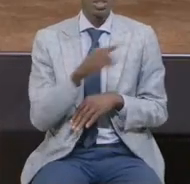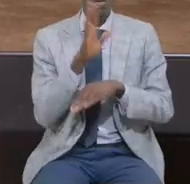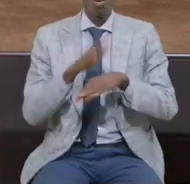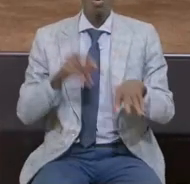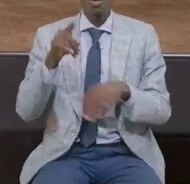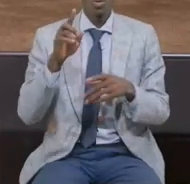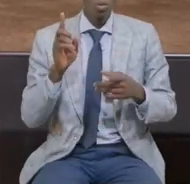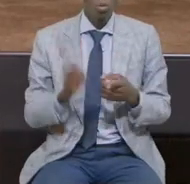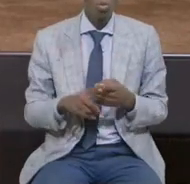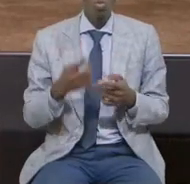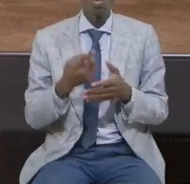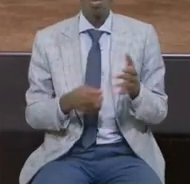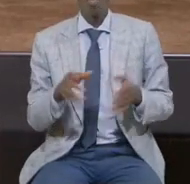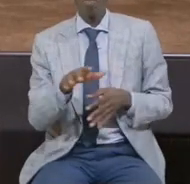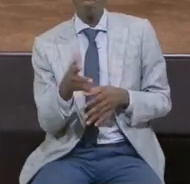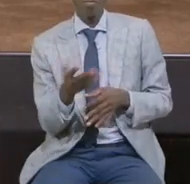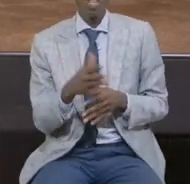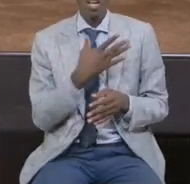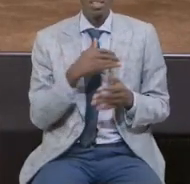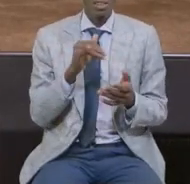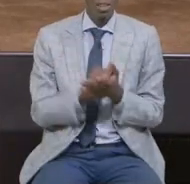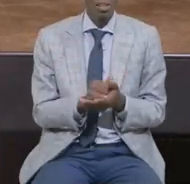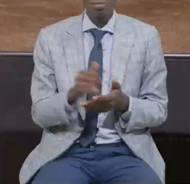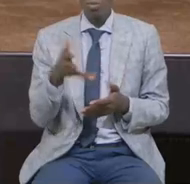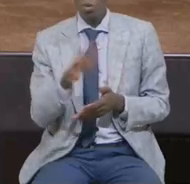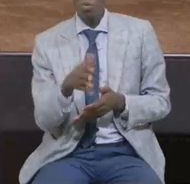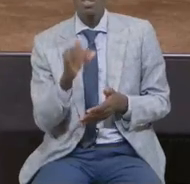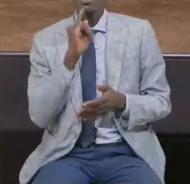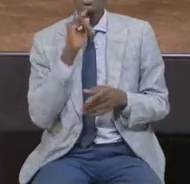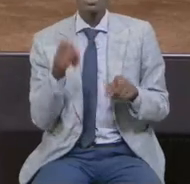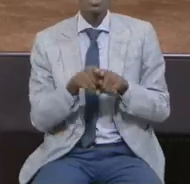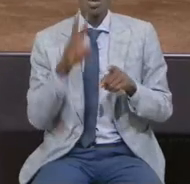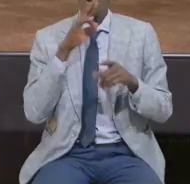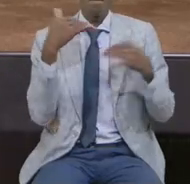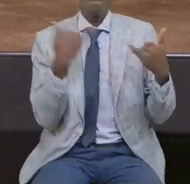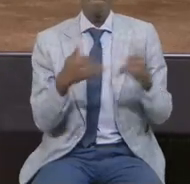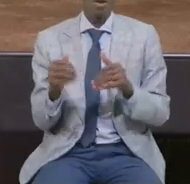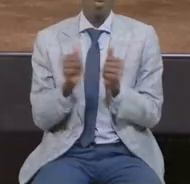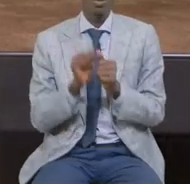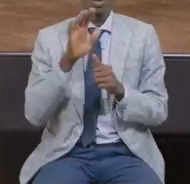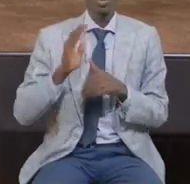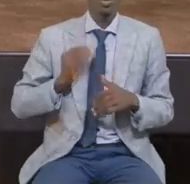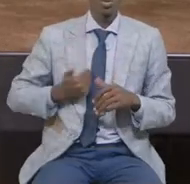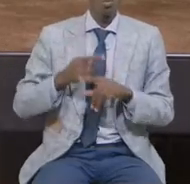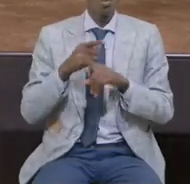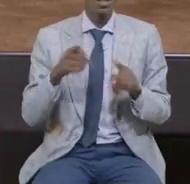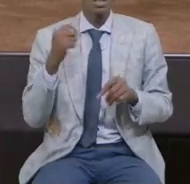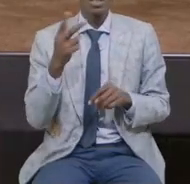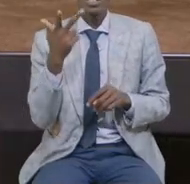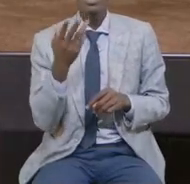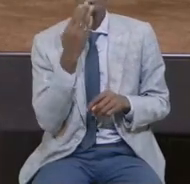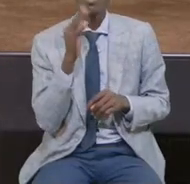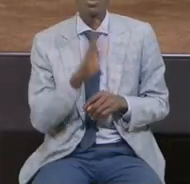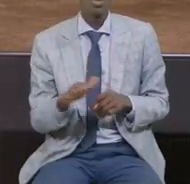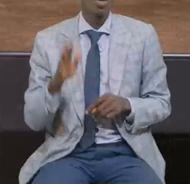Il t'appelle à la compromission. La compromission est un jeu. Tu joues avec ton âme. Sadrach, Meshach et Abednego ne vont